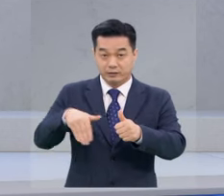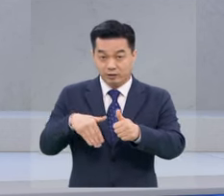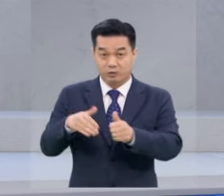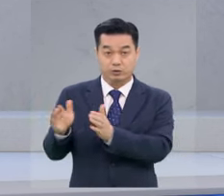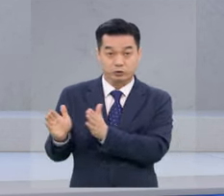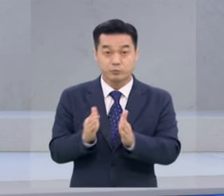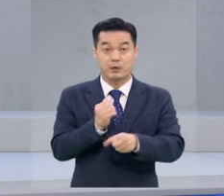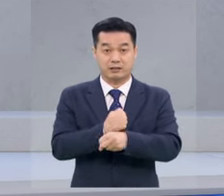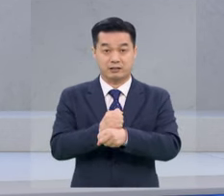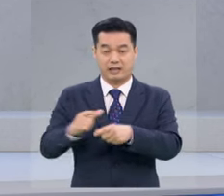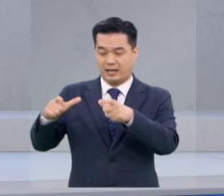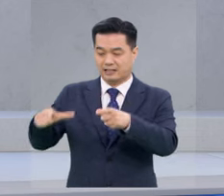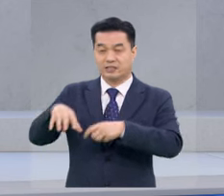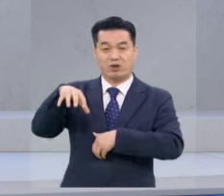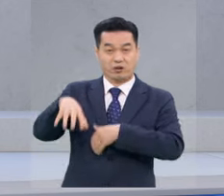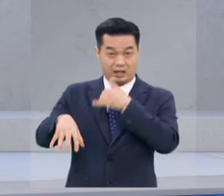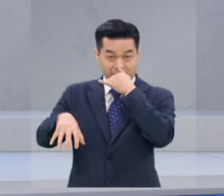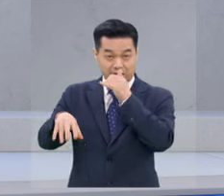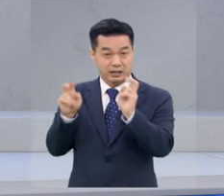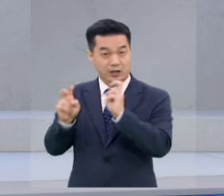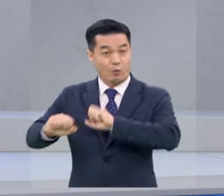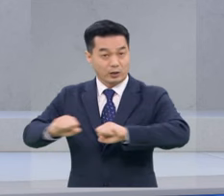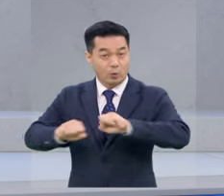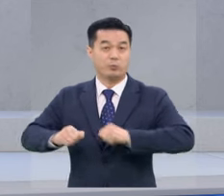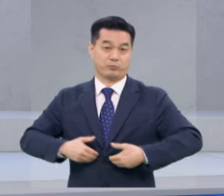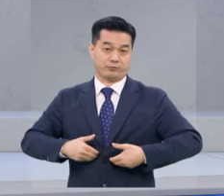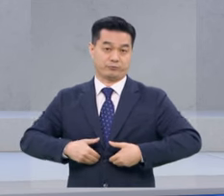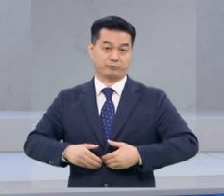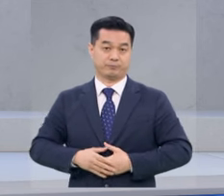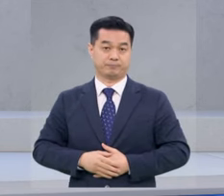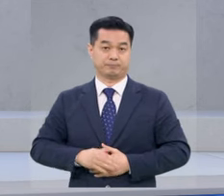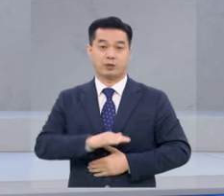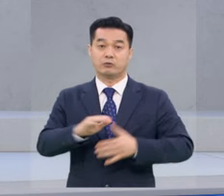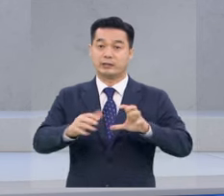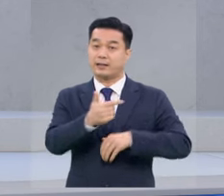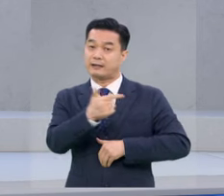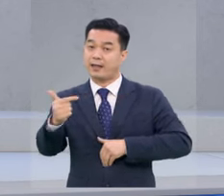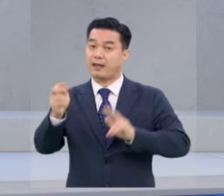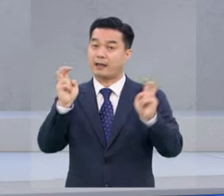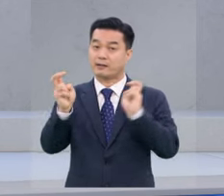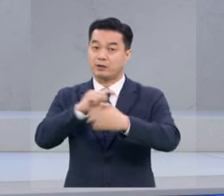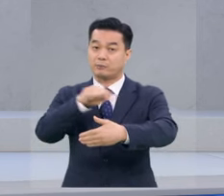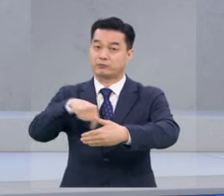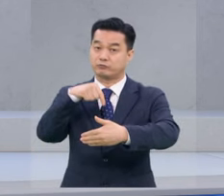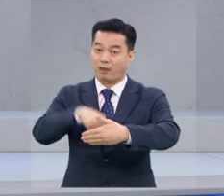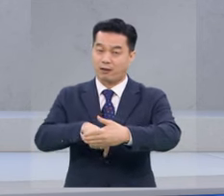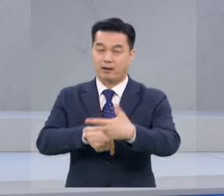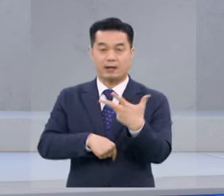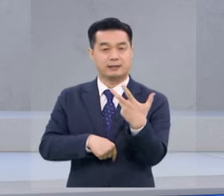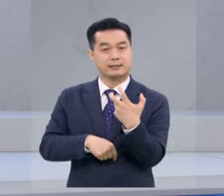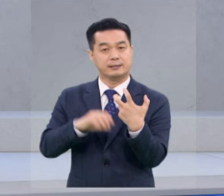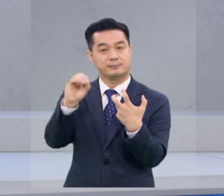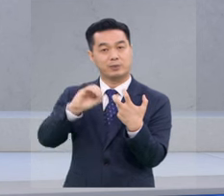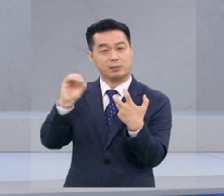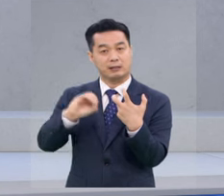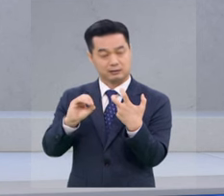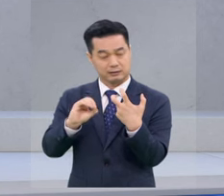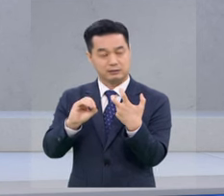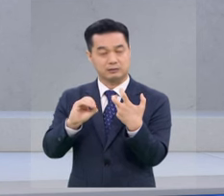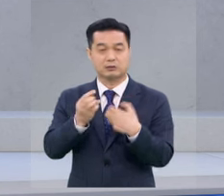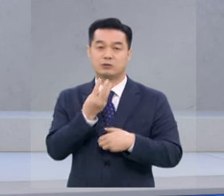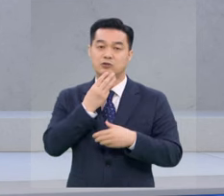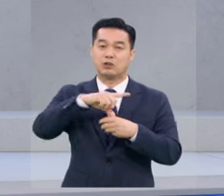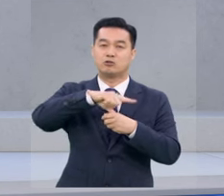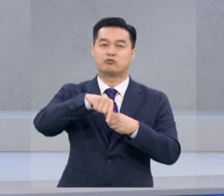거점으로 하는 기업의 활동이 필요합니다 우리나라 대기업 가운데 약 70% 이상이